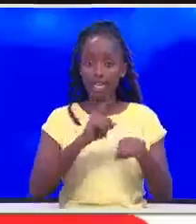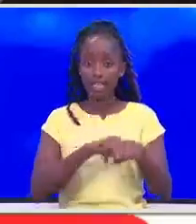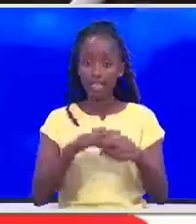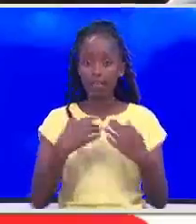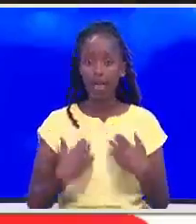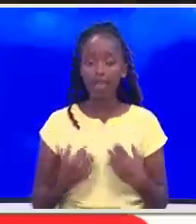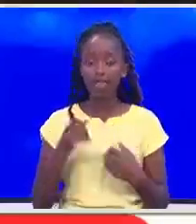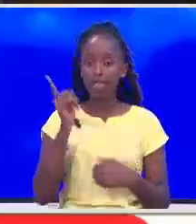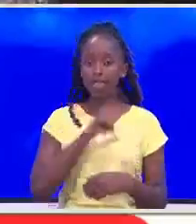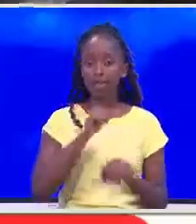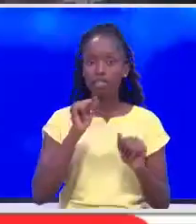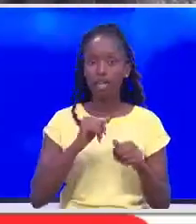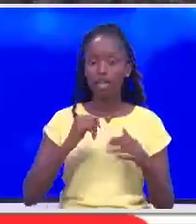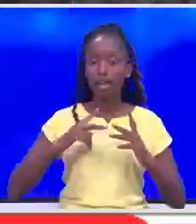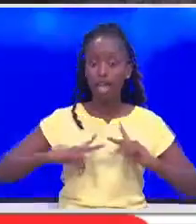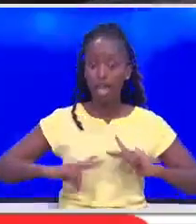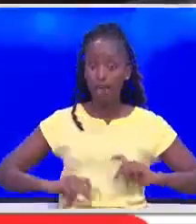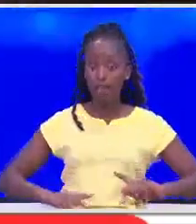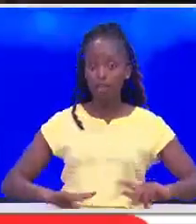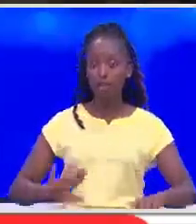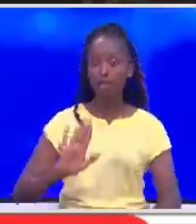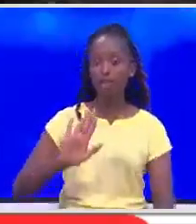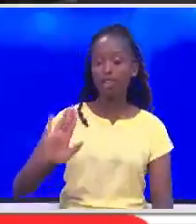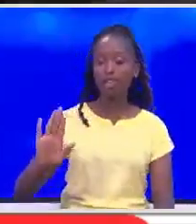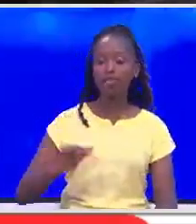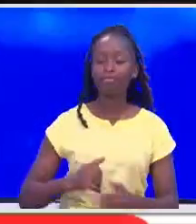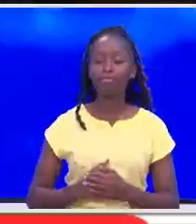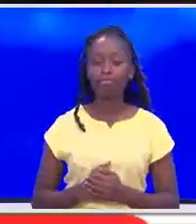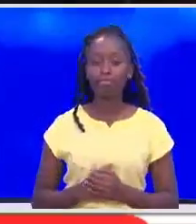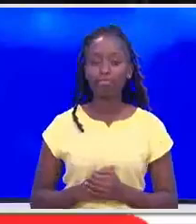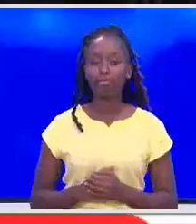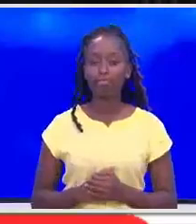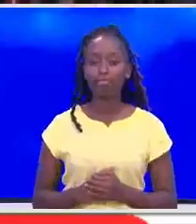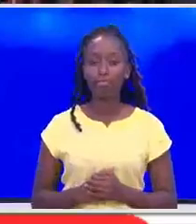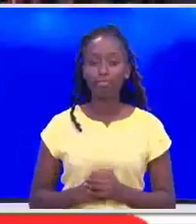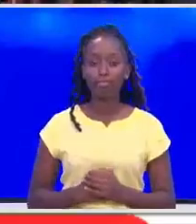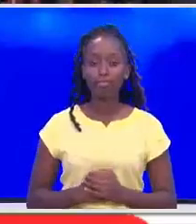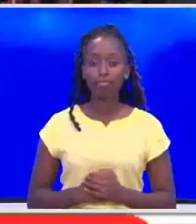uchunguzi wao. Sheila Chelangat, Runinga ya TV 47.